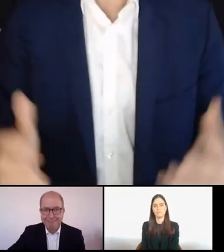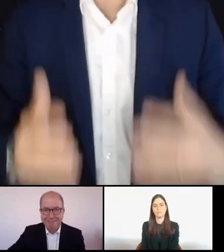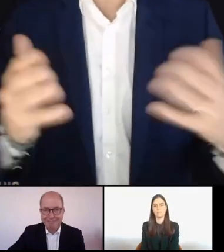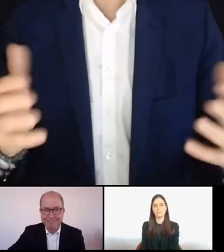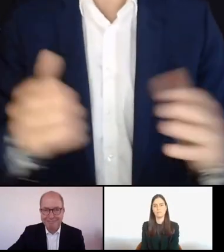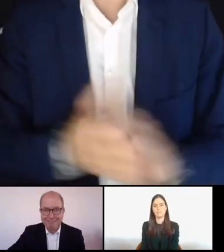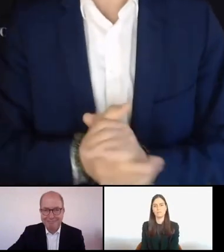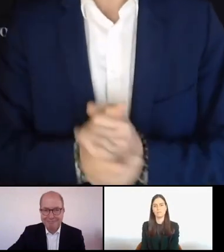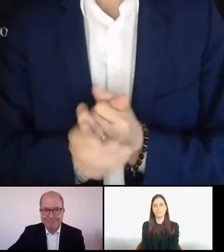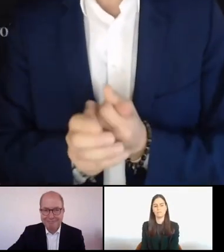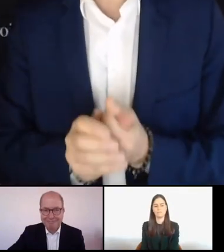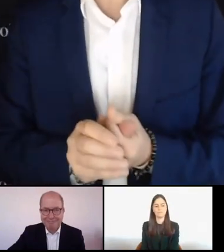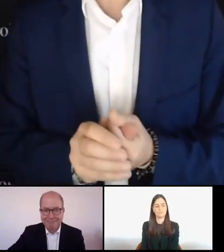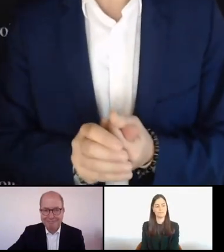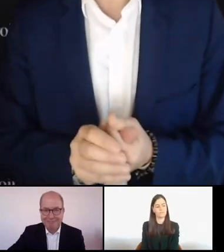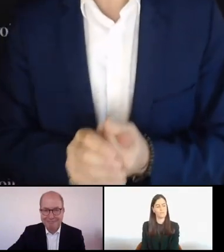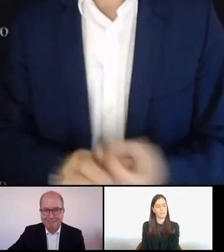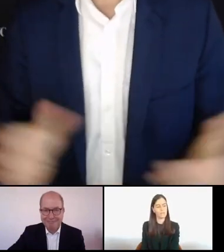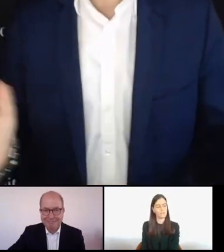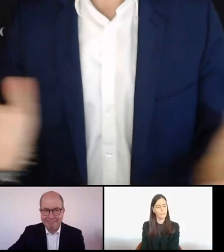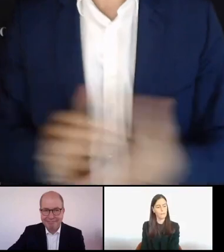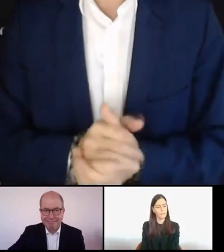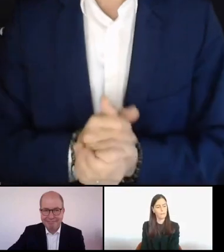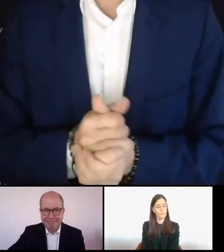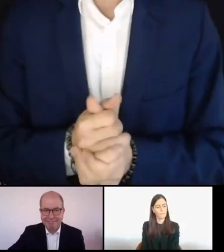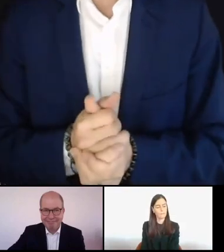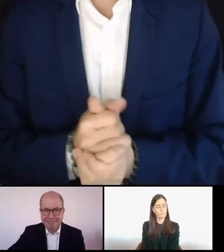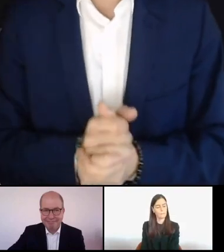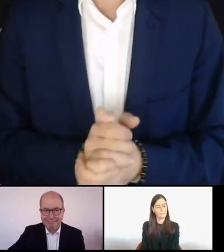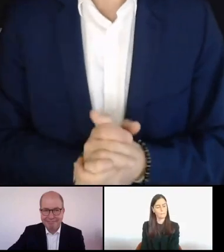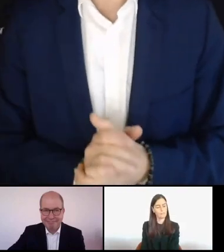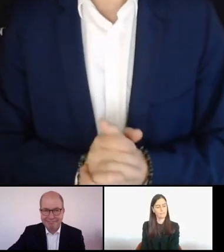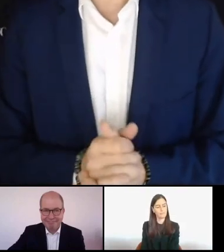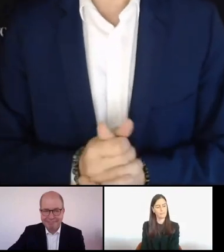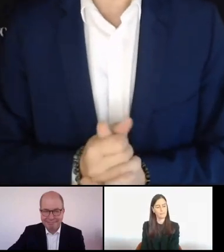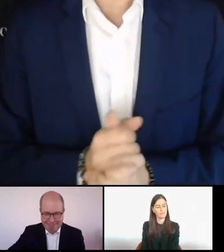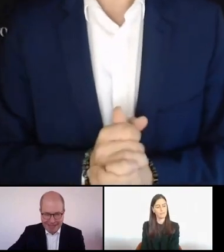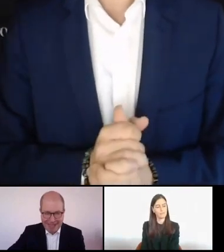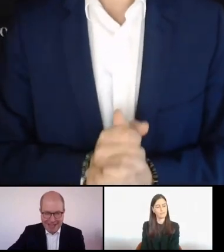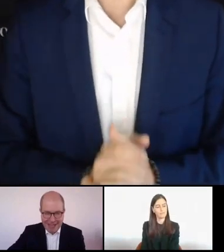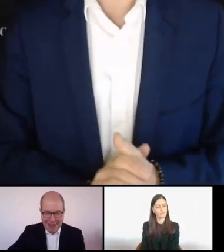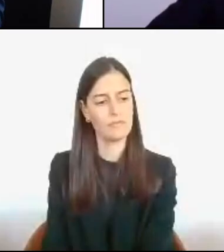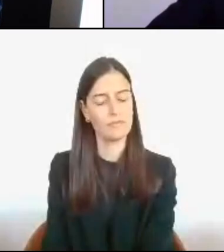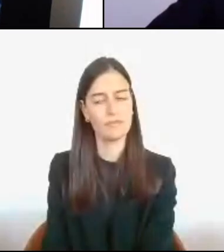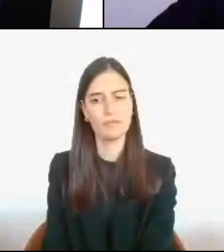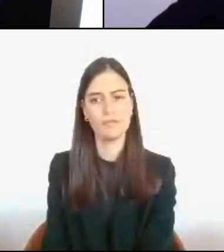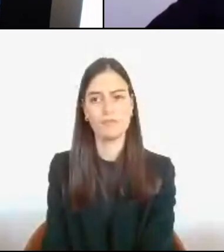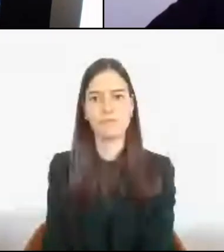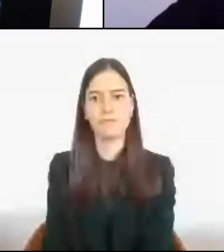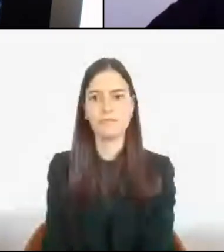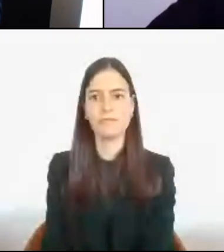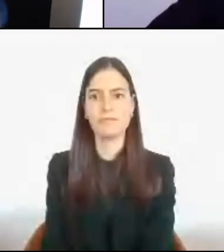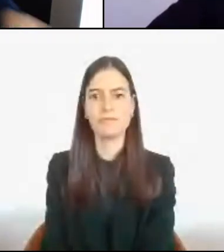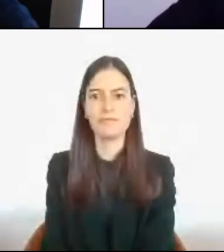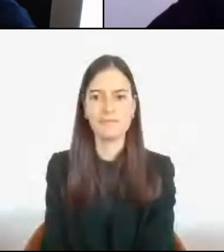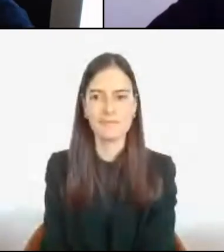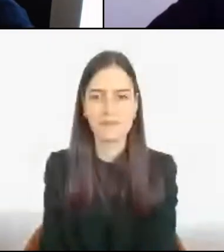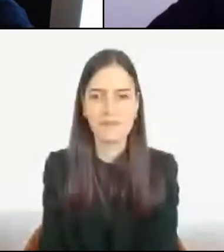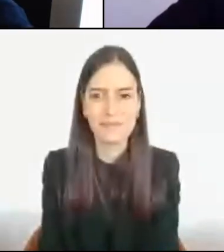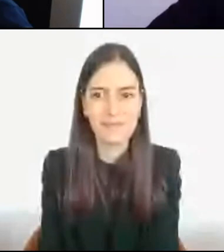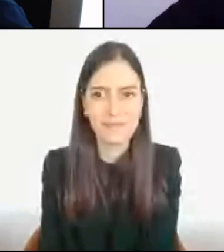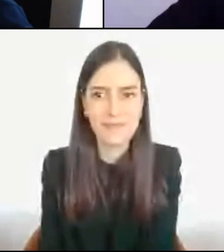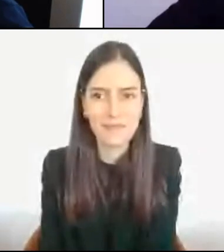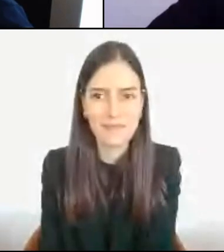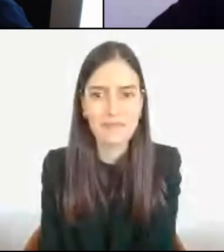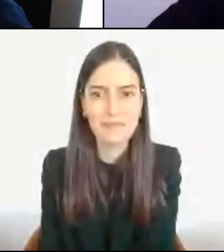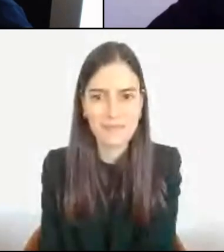et fiscaux adéquats pour déterminer l'opportunité d'une telle opération. Olivia Égère, cette question